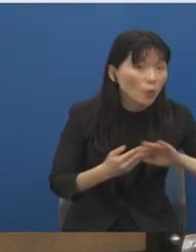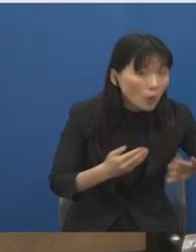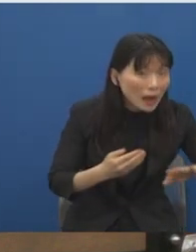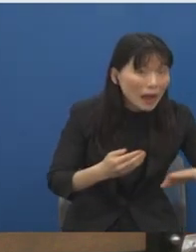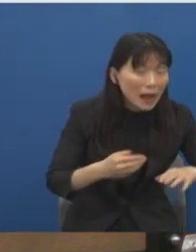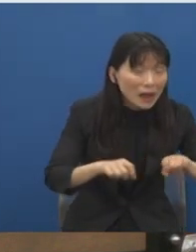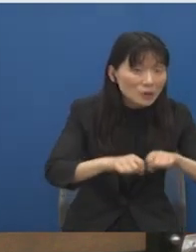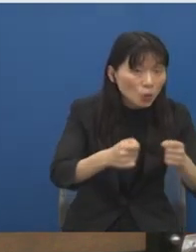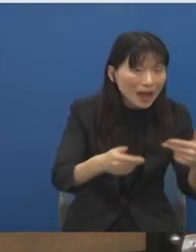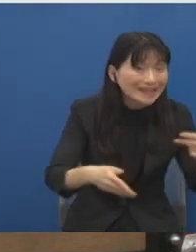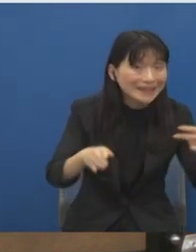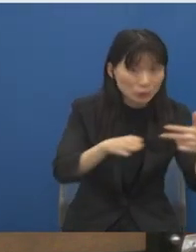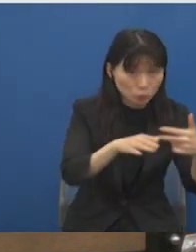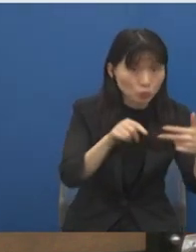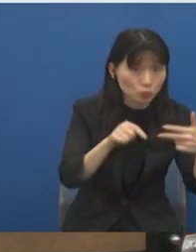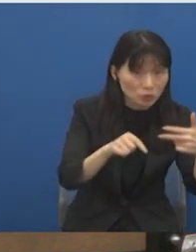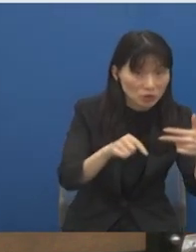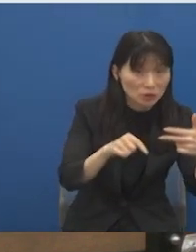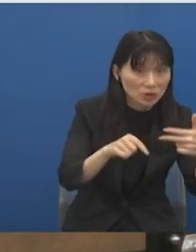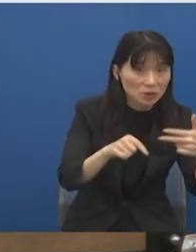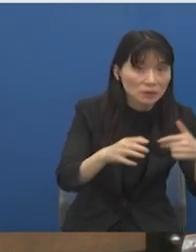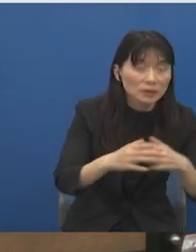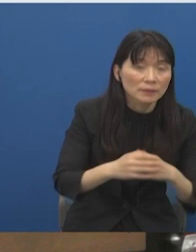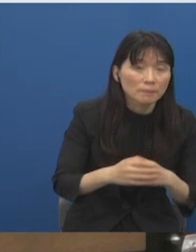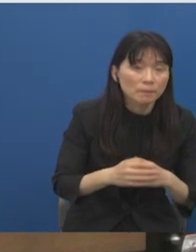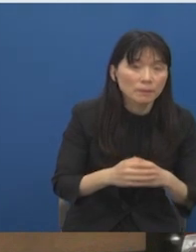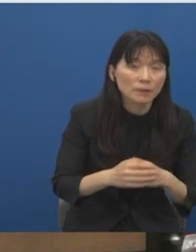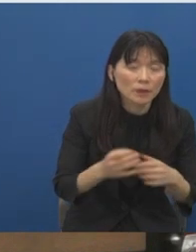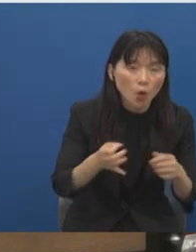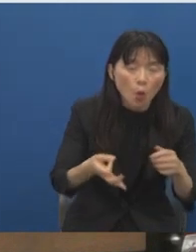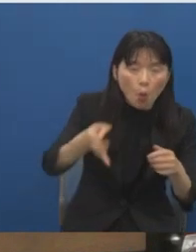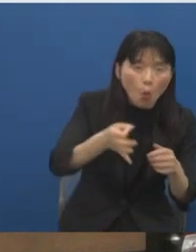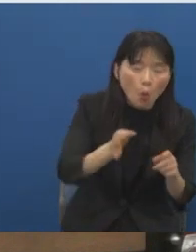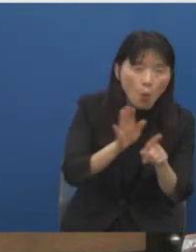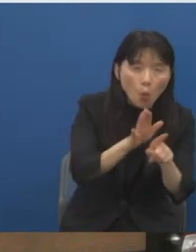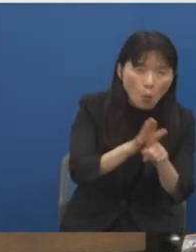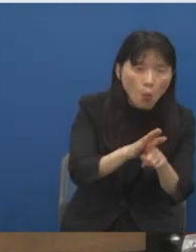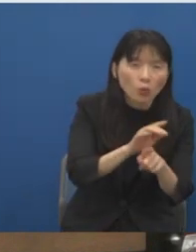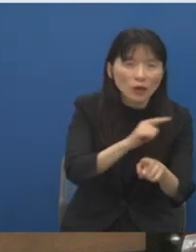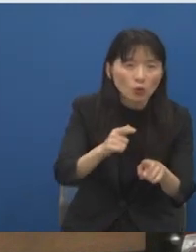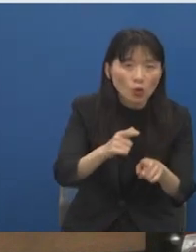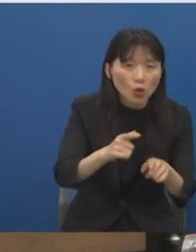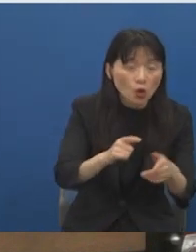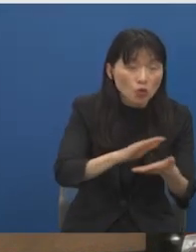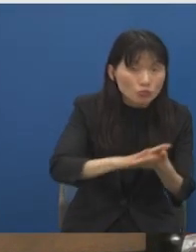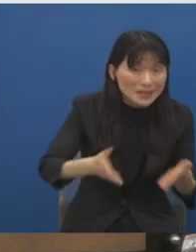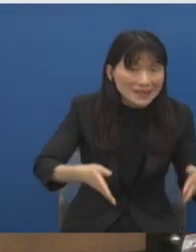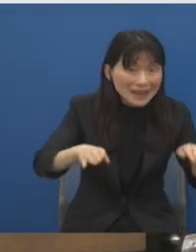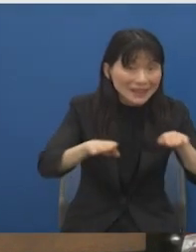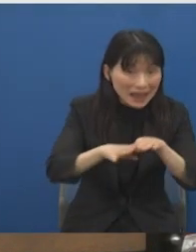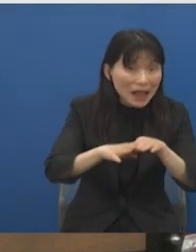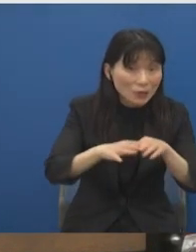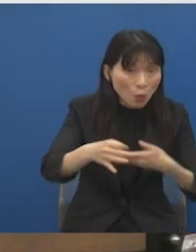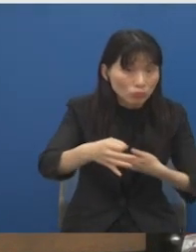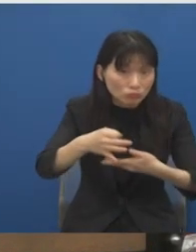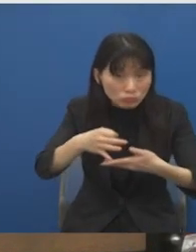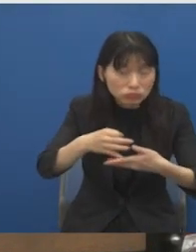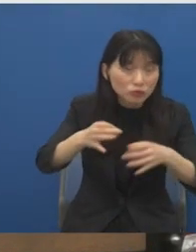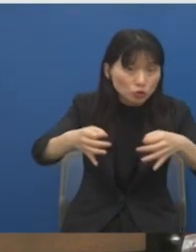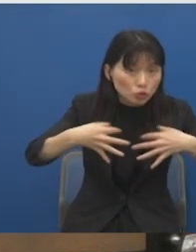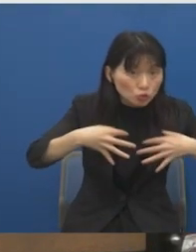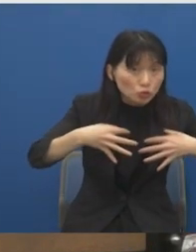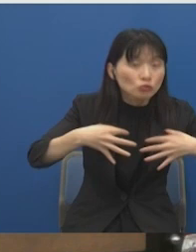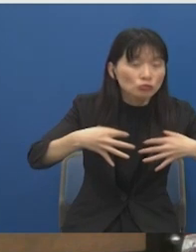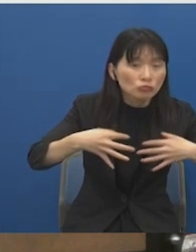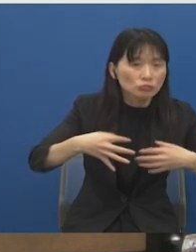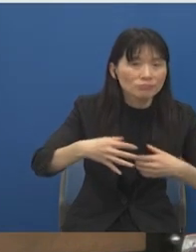害児施設給付費にかかる予算を増額補正する理由、クリーンセンター売電収入のさらなる増加に向けた